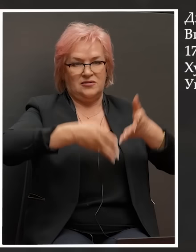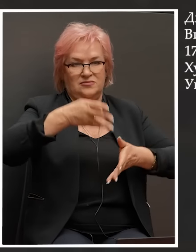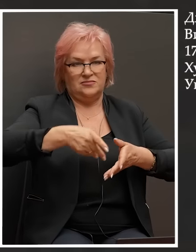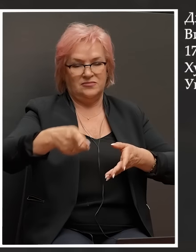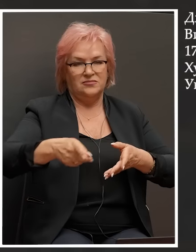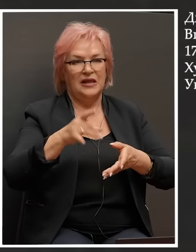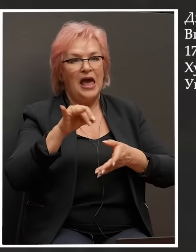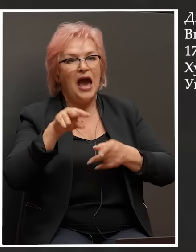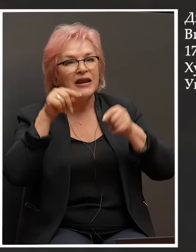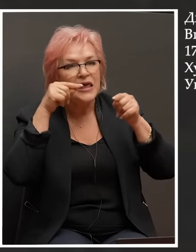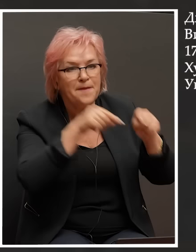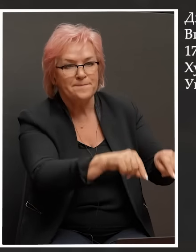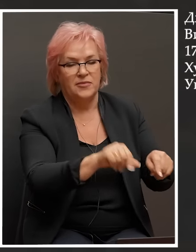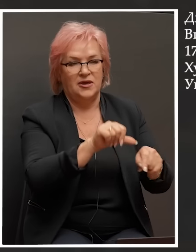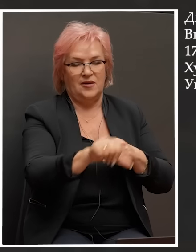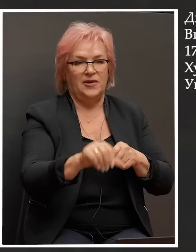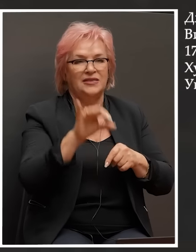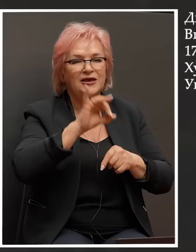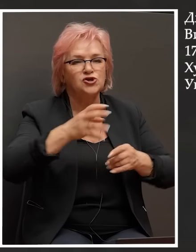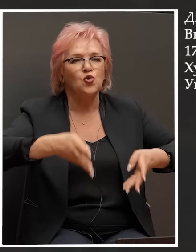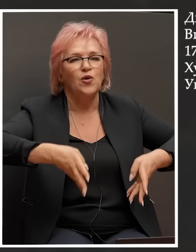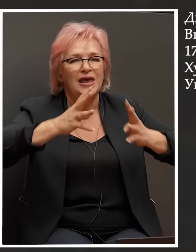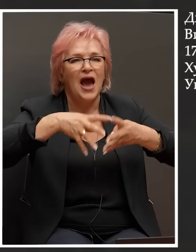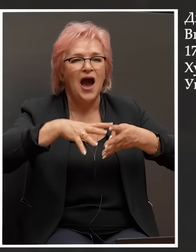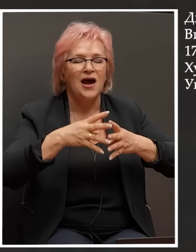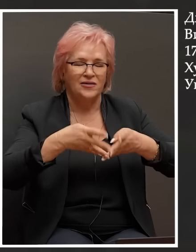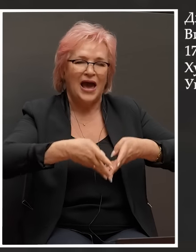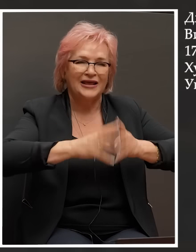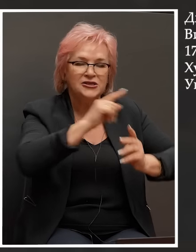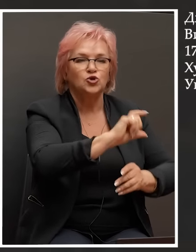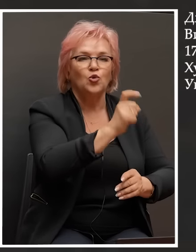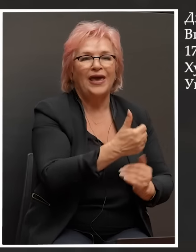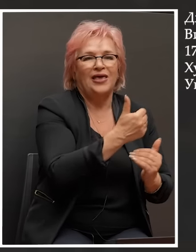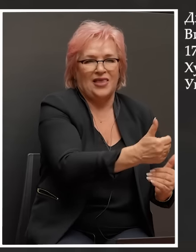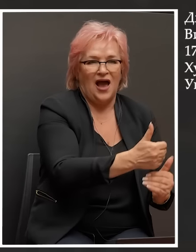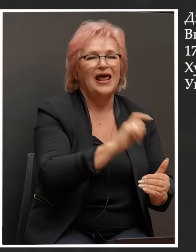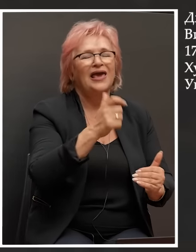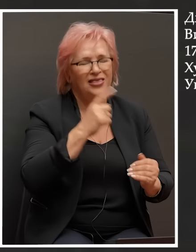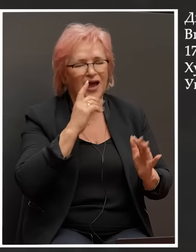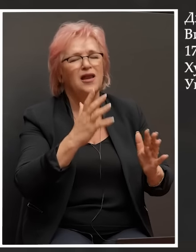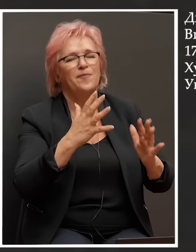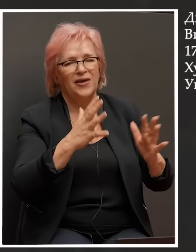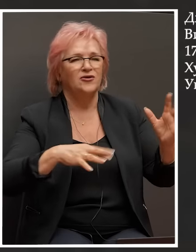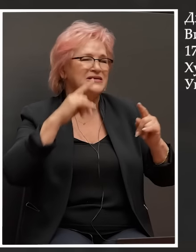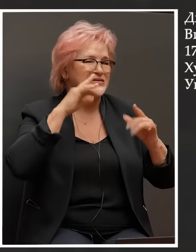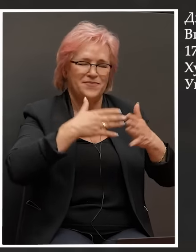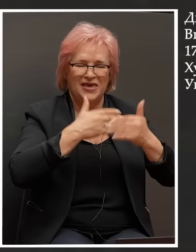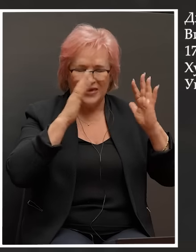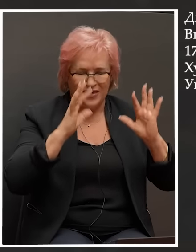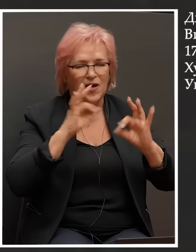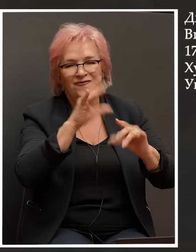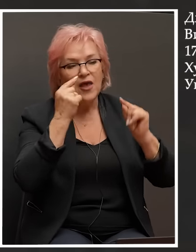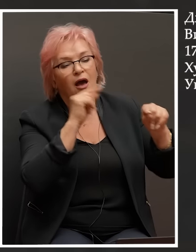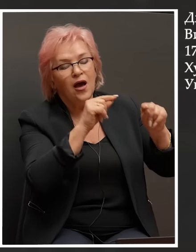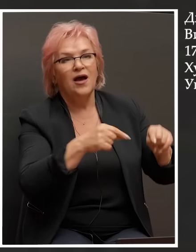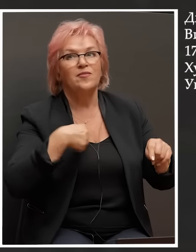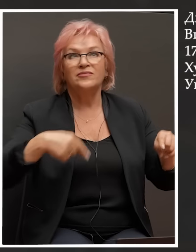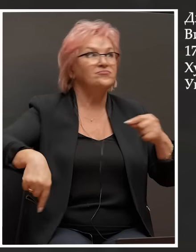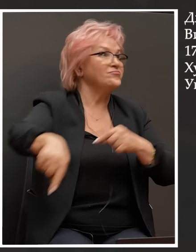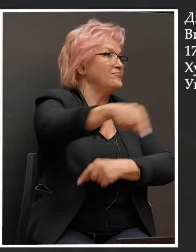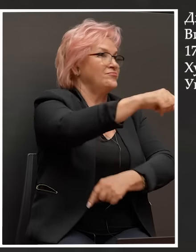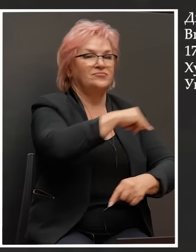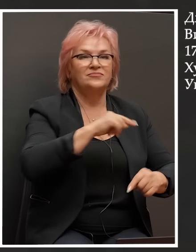Рима, занимаются историей историей архитектуры итальянской. Ну, с Италией-то, в общем, все понятно, да, ни у кого сомнений не вызывает. Мы с вами сегодня в итальянском дворике,